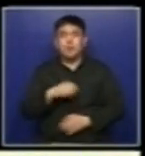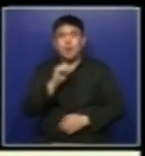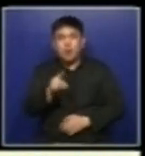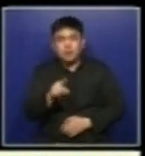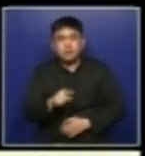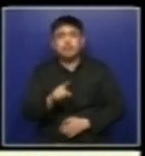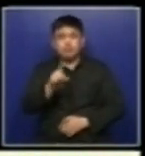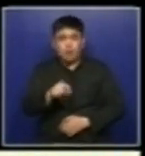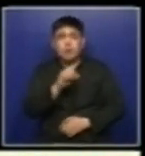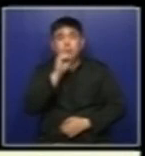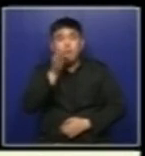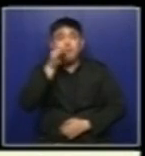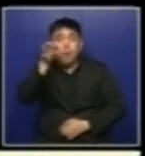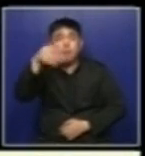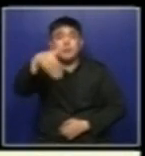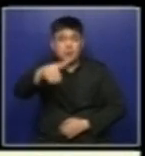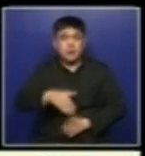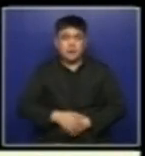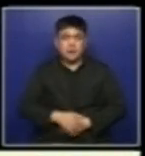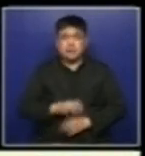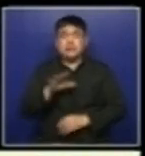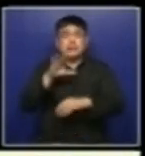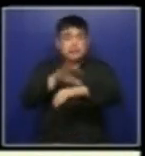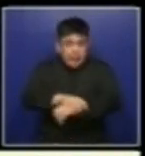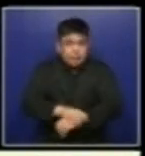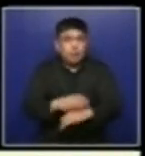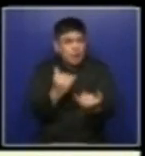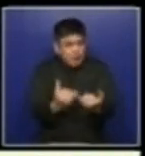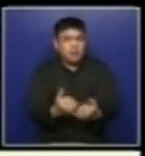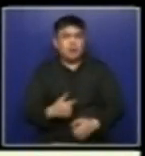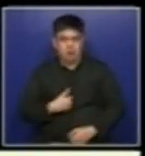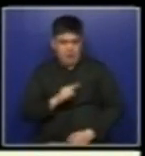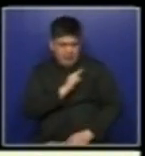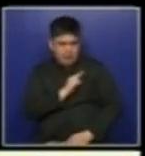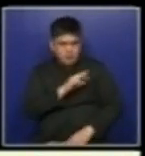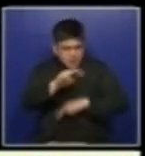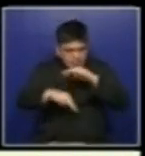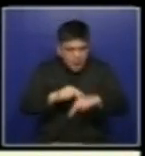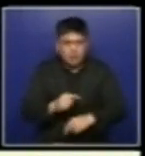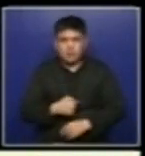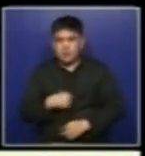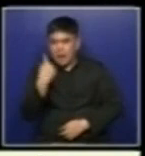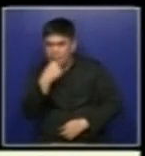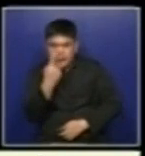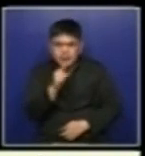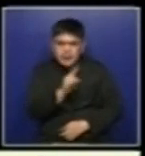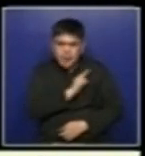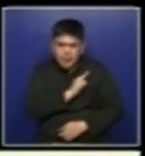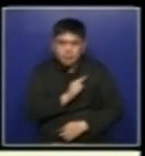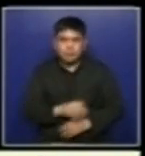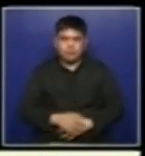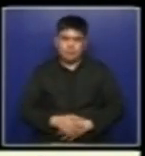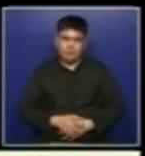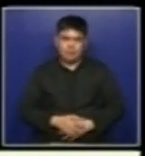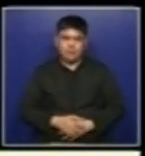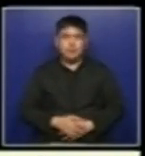บอกว่าก็แจ้งตำรวจไปเซ่จะไปจับเดี๋ยวนั้นเลยฮะเดี๋ยวจะไปสอบสวนด้วยตัวเองอย่าให้รู้นะว่าเป็นใครเพราะฉะนั้น